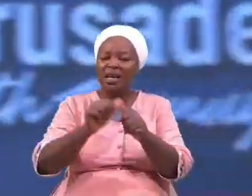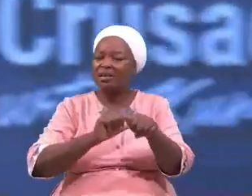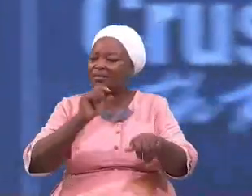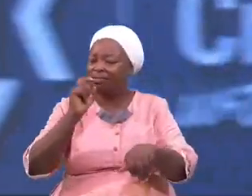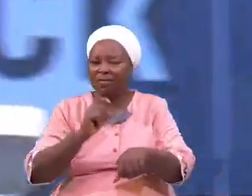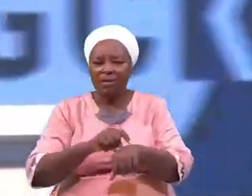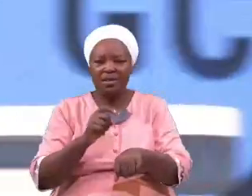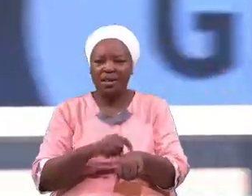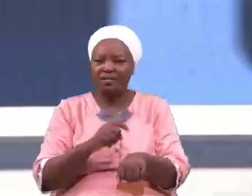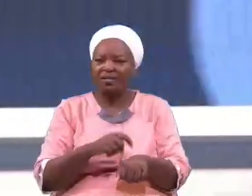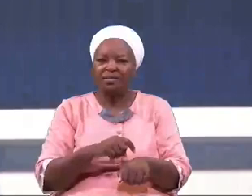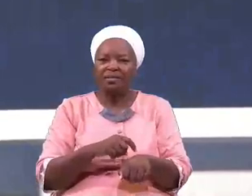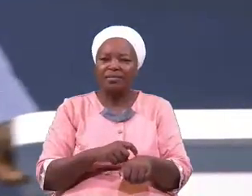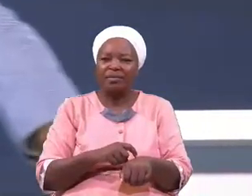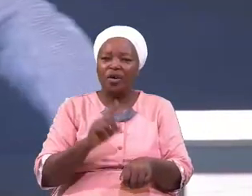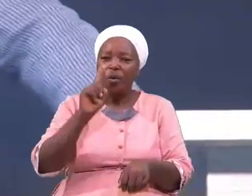Confiez-vous en lui en tout temps.